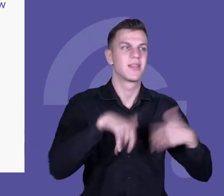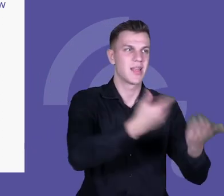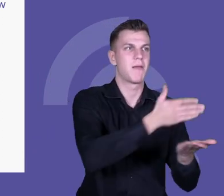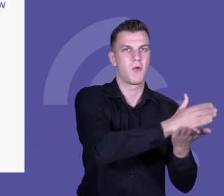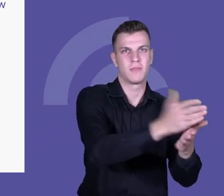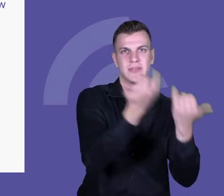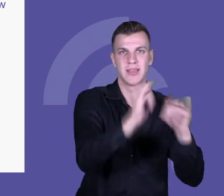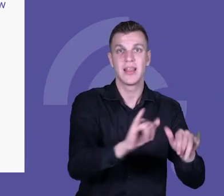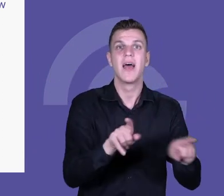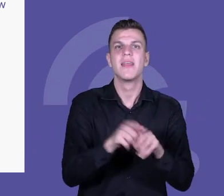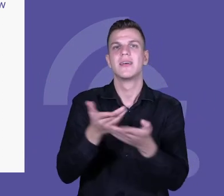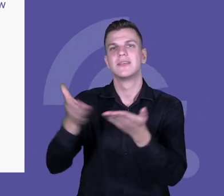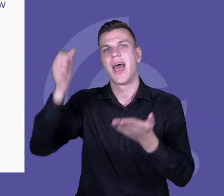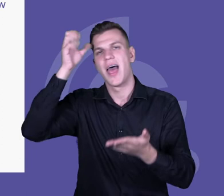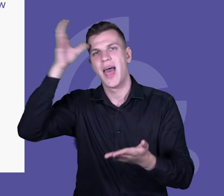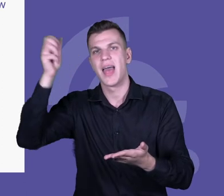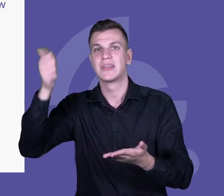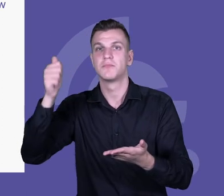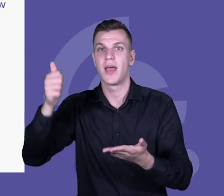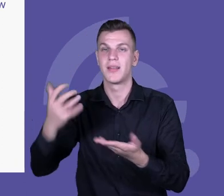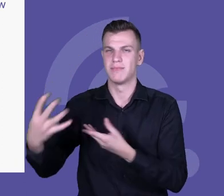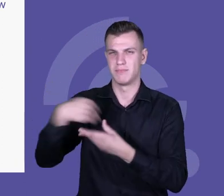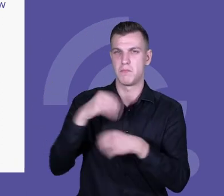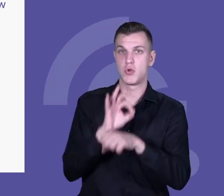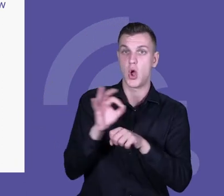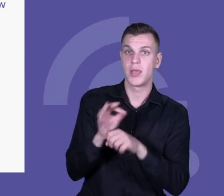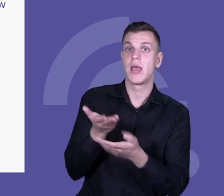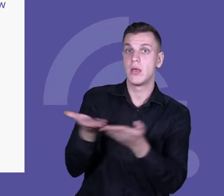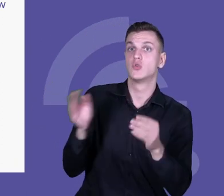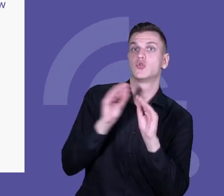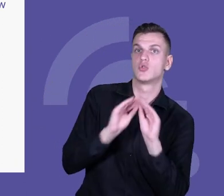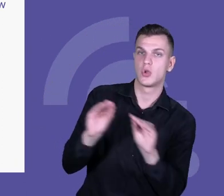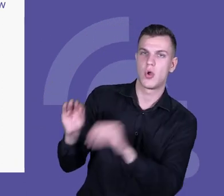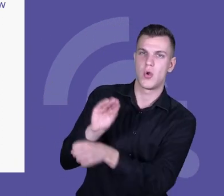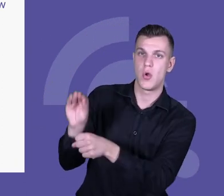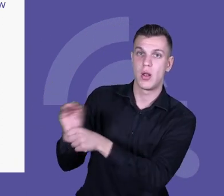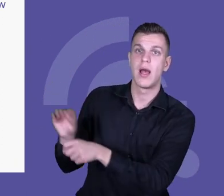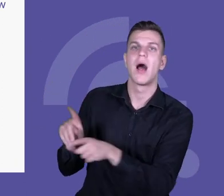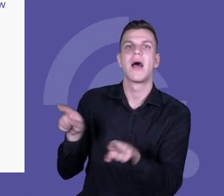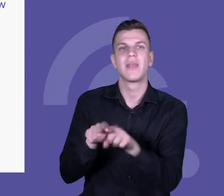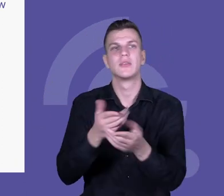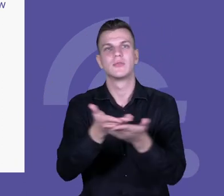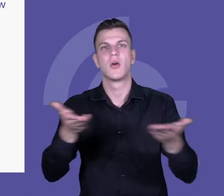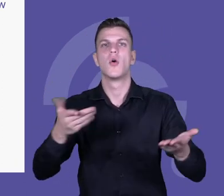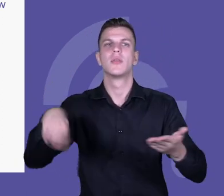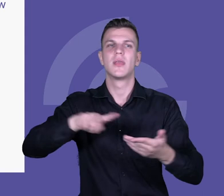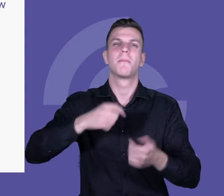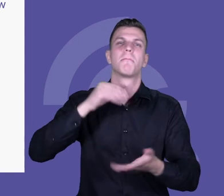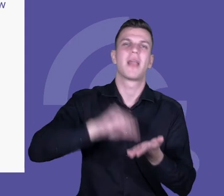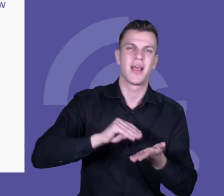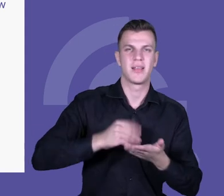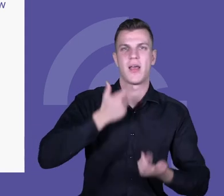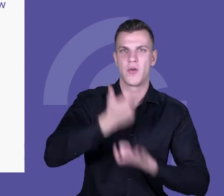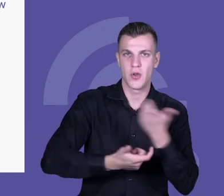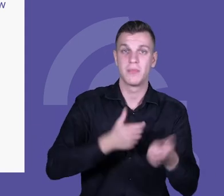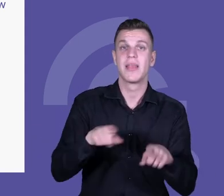ekspertów, chociażby może z tych szkół, które teraz uczestniczyły w naszym programie, praktyków, którzy będą chcieli i potrafili dzielić się